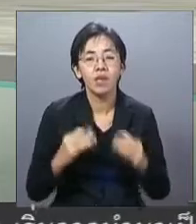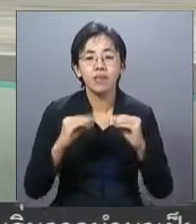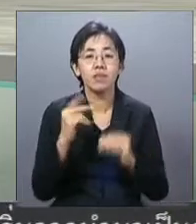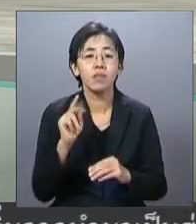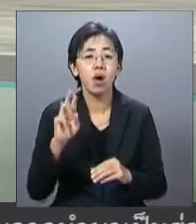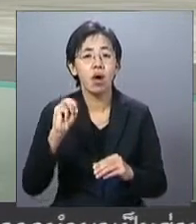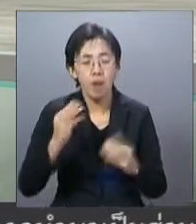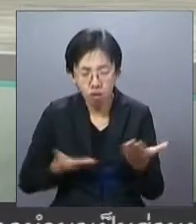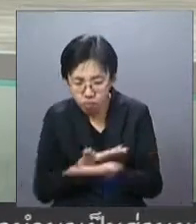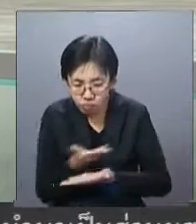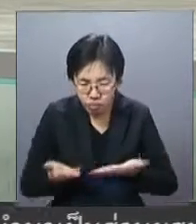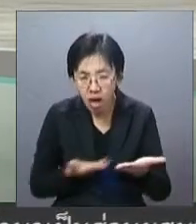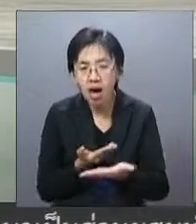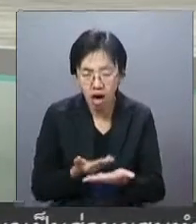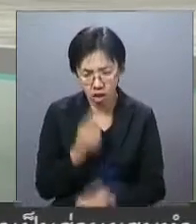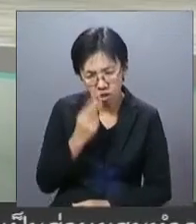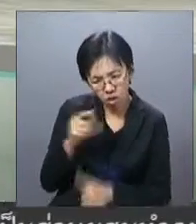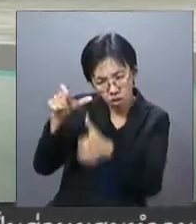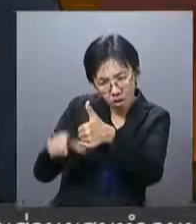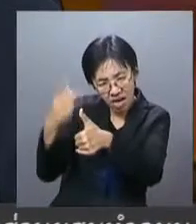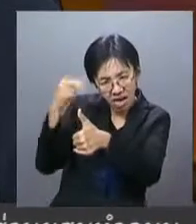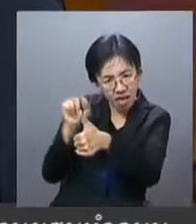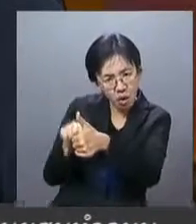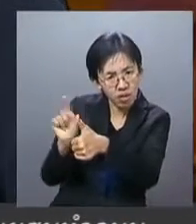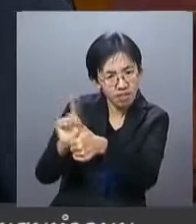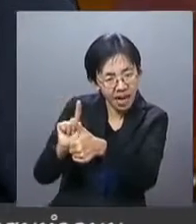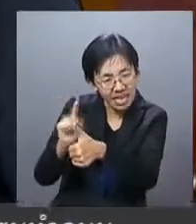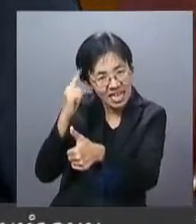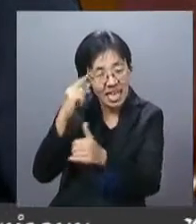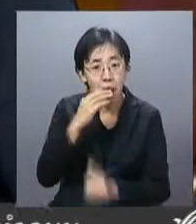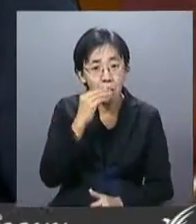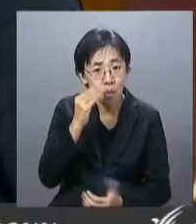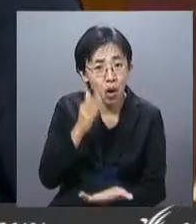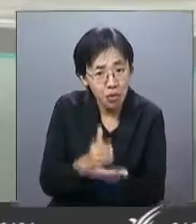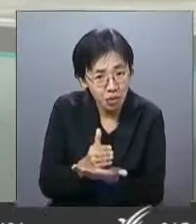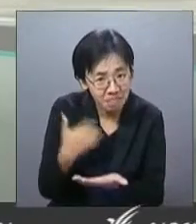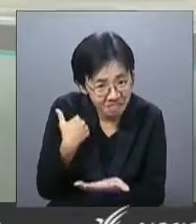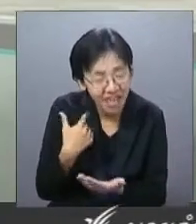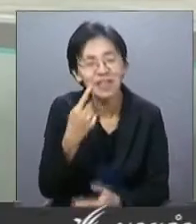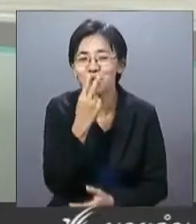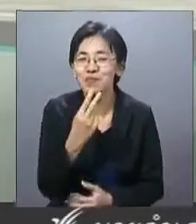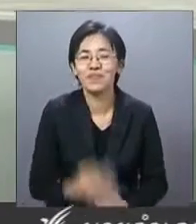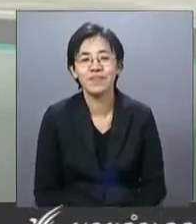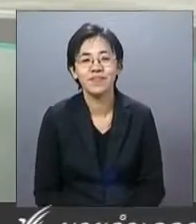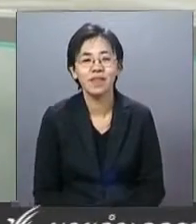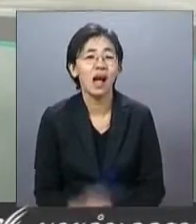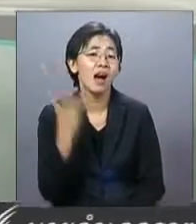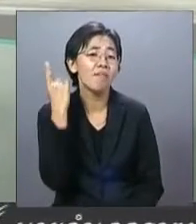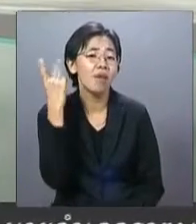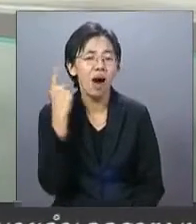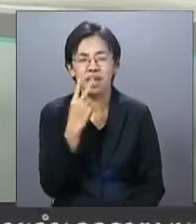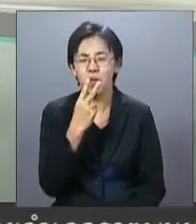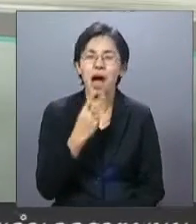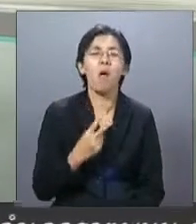คงต้องจับตาดูท่าทีของนายกประยุทธ์กันอีกครั้งว่าจะหยุดพูดตามที่พูดหรือเปล่าค่ะ ค่ะแต่ว่าถ้าดูจากเมื่อวานนี้ค่อนข้างจะ